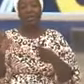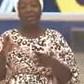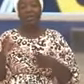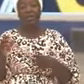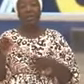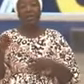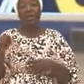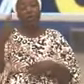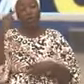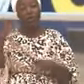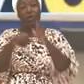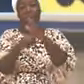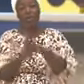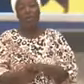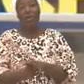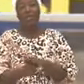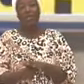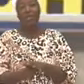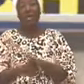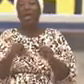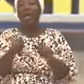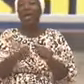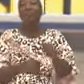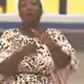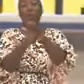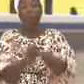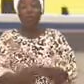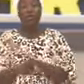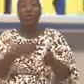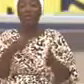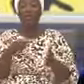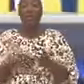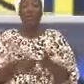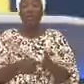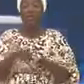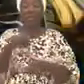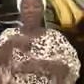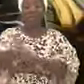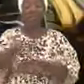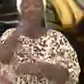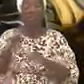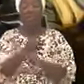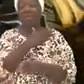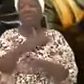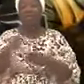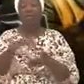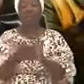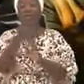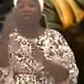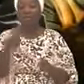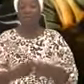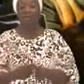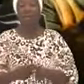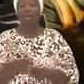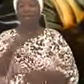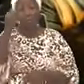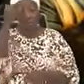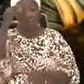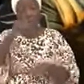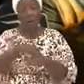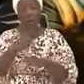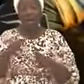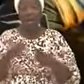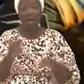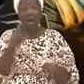oppresse et pressé toute oppression de ta vie et au thé comme les portes